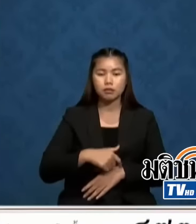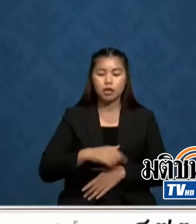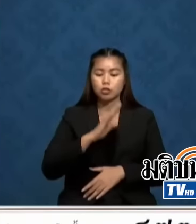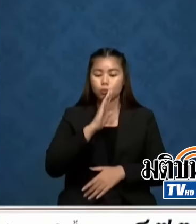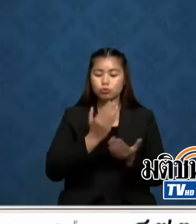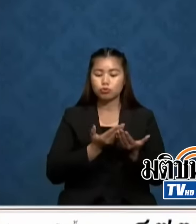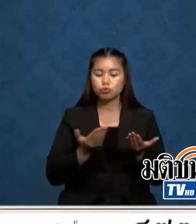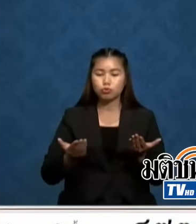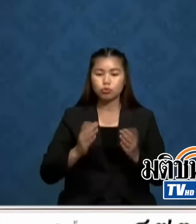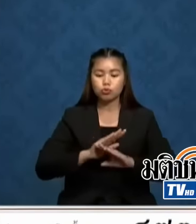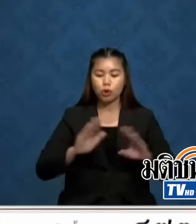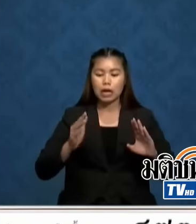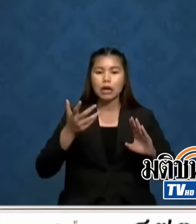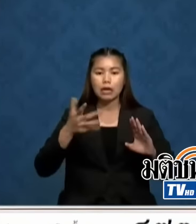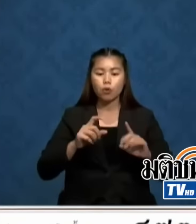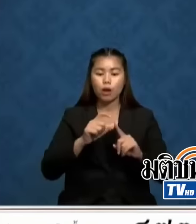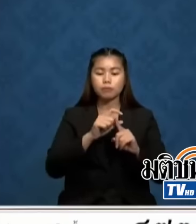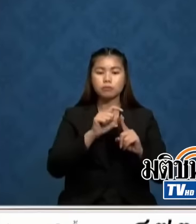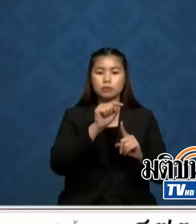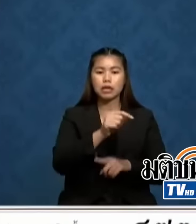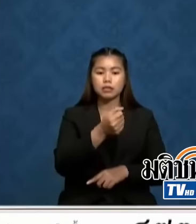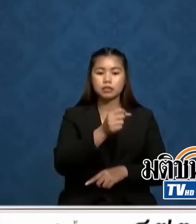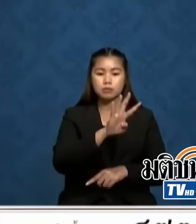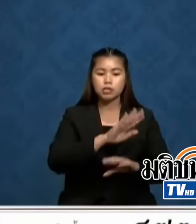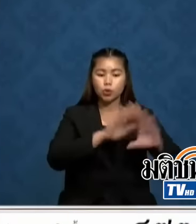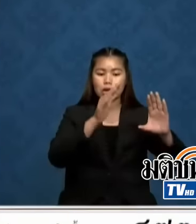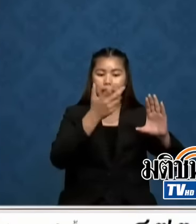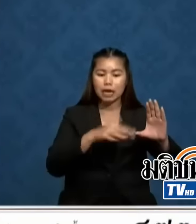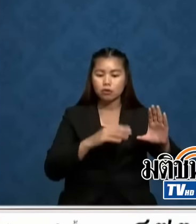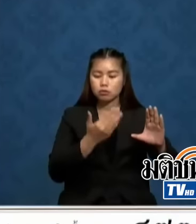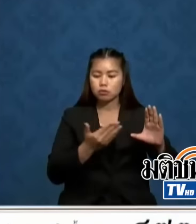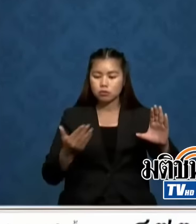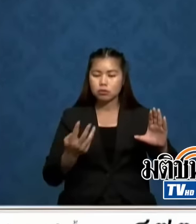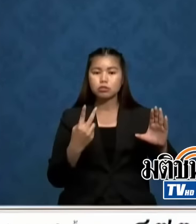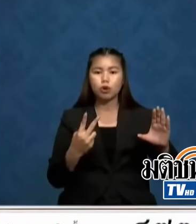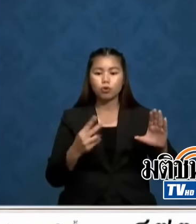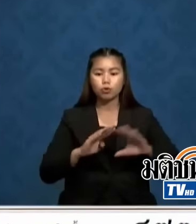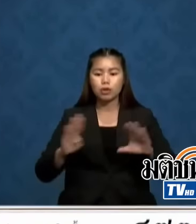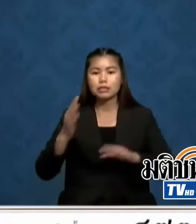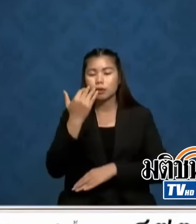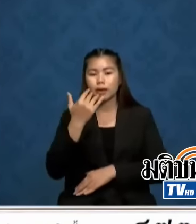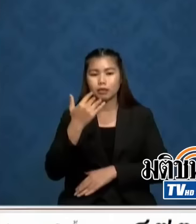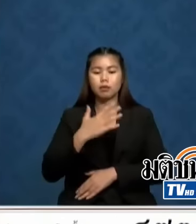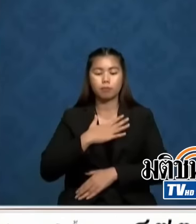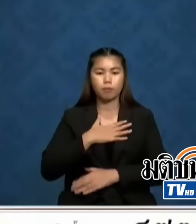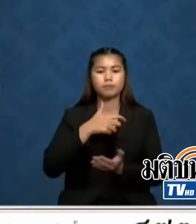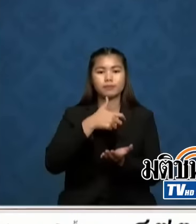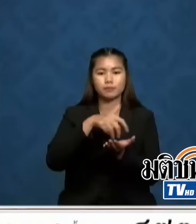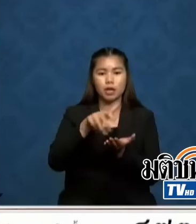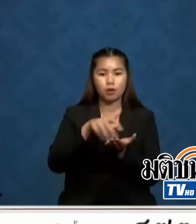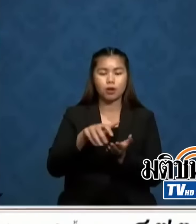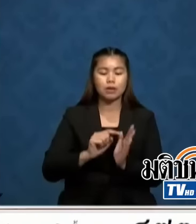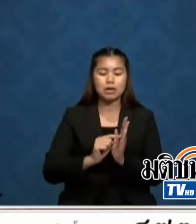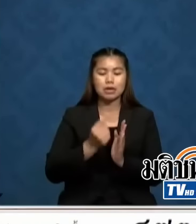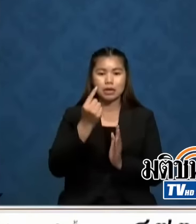ยกเลิกคำสั่งที่ 14ไปแล้วอีก 2คำสั่งทำไมต้องยกเลิกผมขออนุญาตไล่คำ